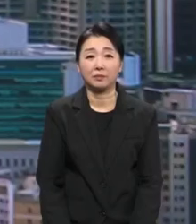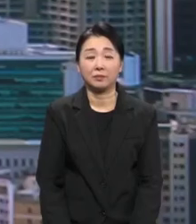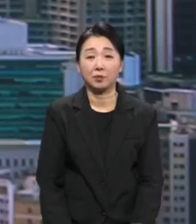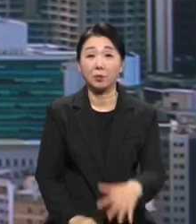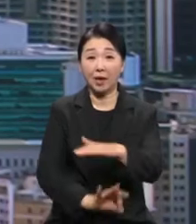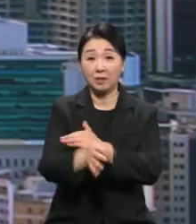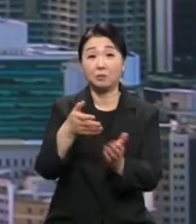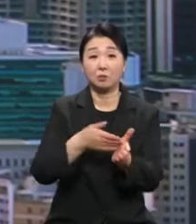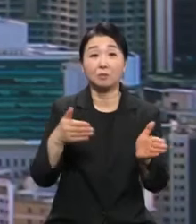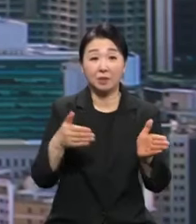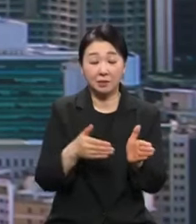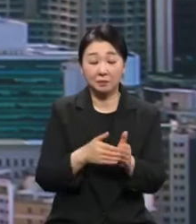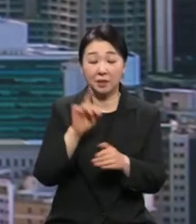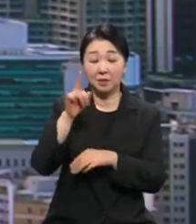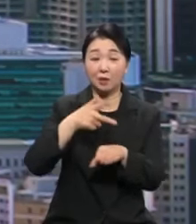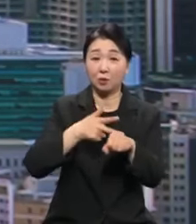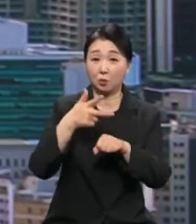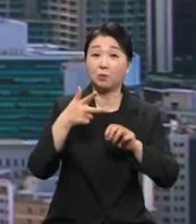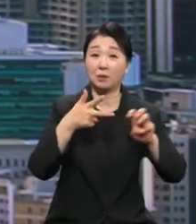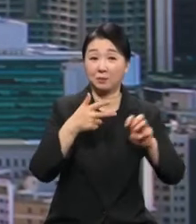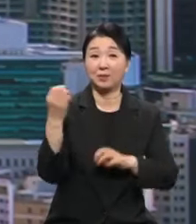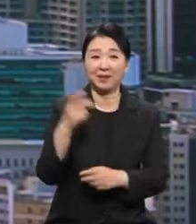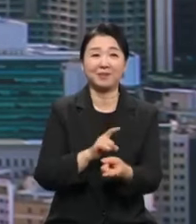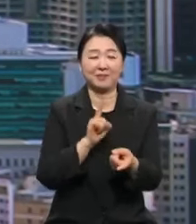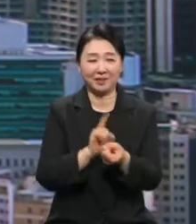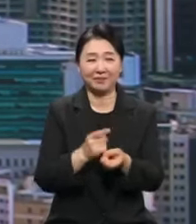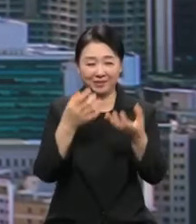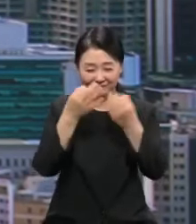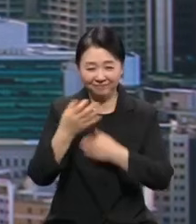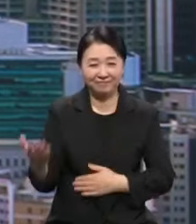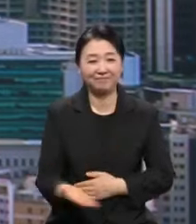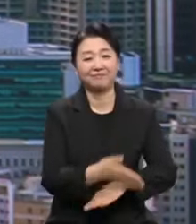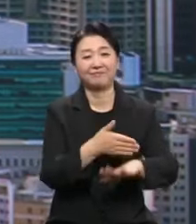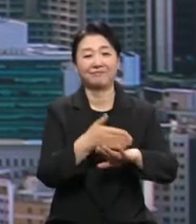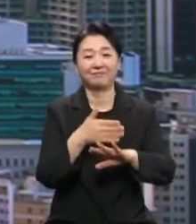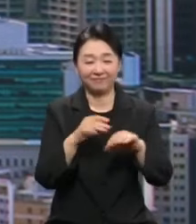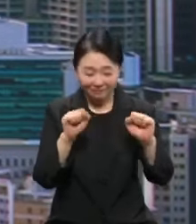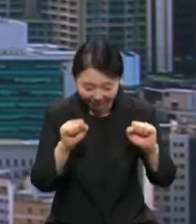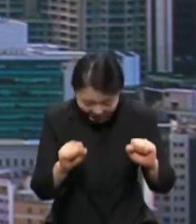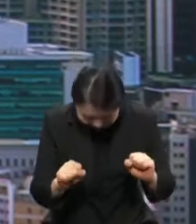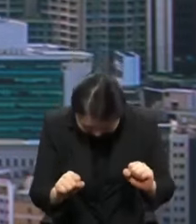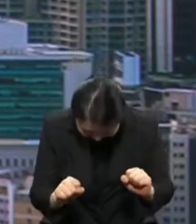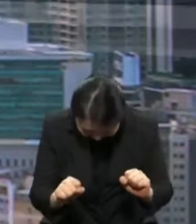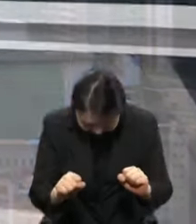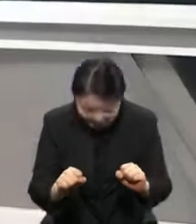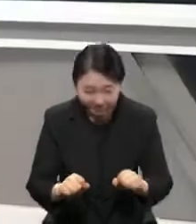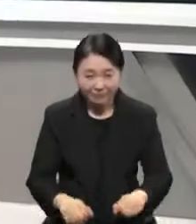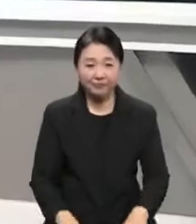JTBC 아침엔을 마칩니다. 내일도 7시 반에 아침을 열겠습니다. 시청해주셔서 감사합니다.